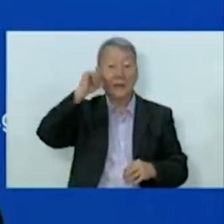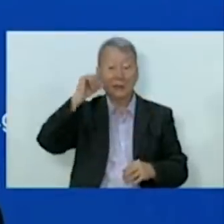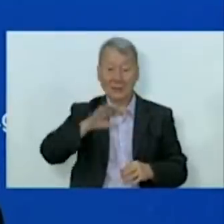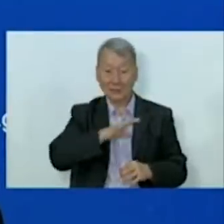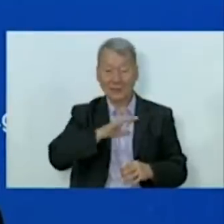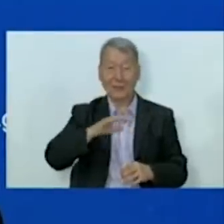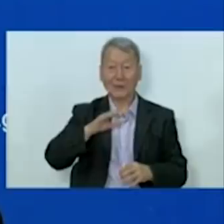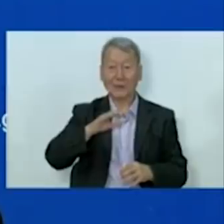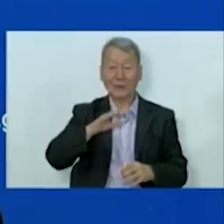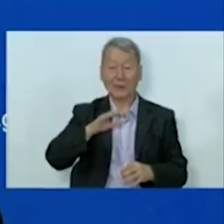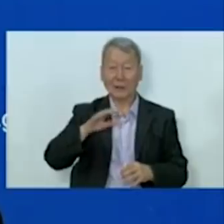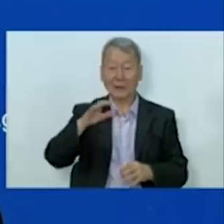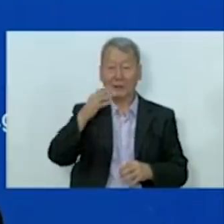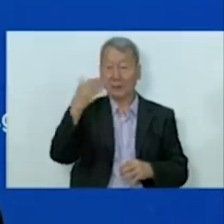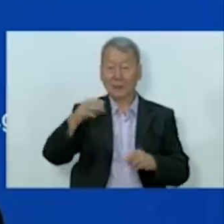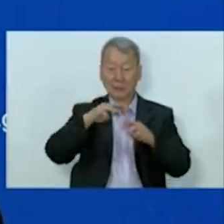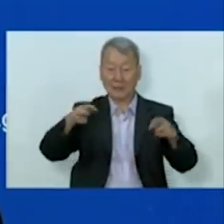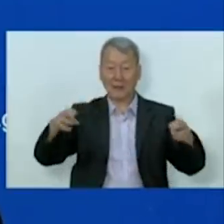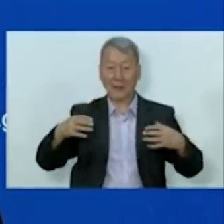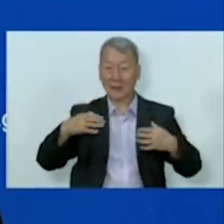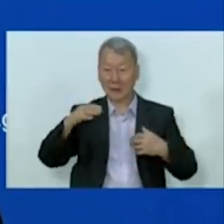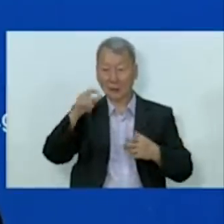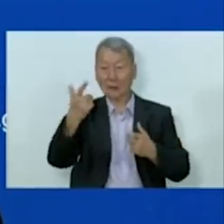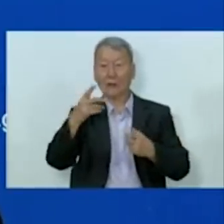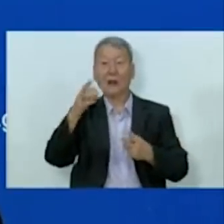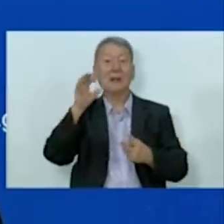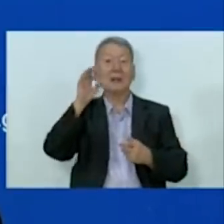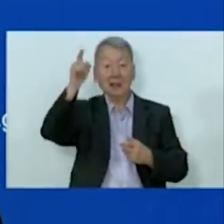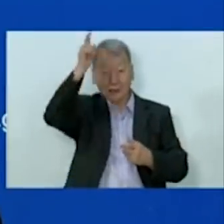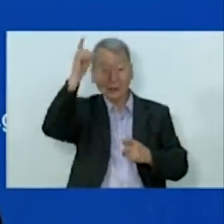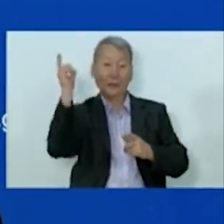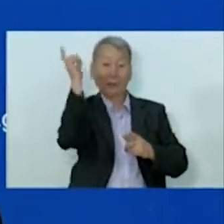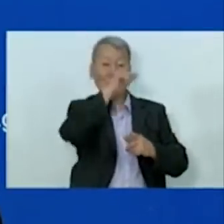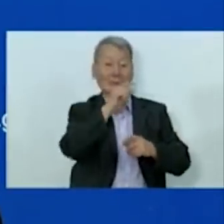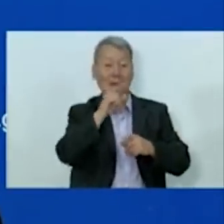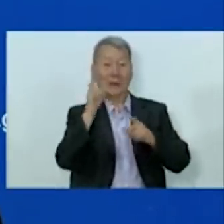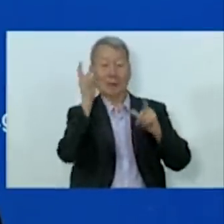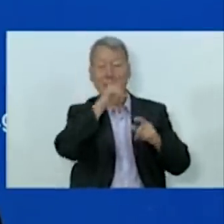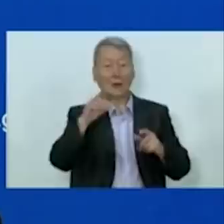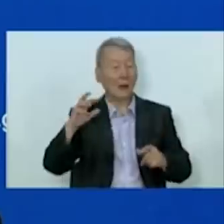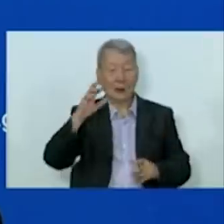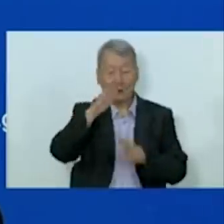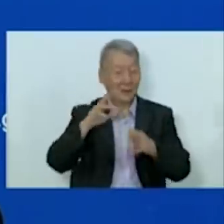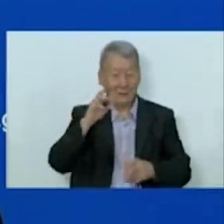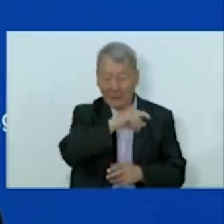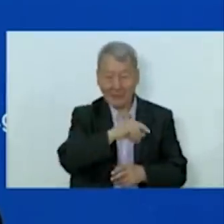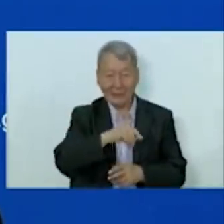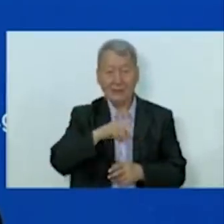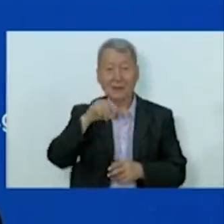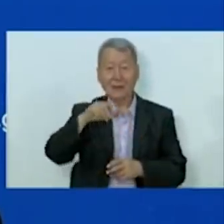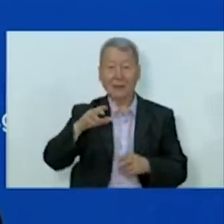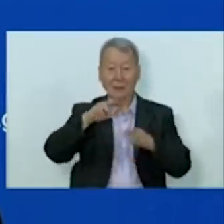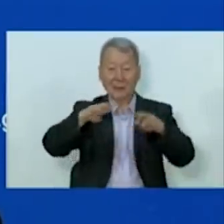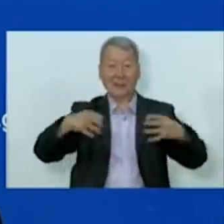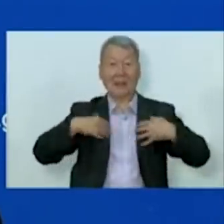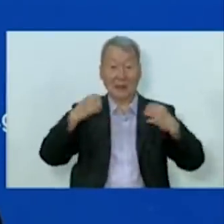айтышты эле мына Абдикеримов менен Үсөнбаев Германияга кетип калыптыр, Германияда дарыланып атат деп. Ал туура эмес маалымат.